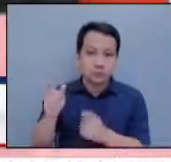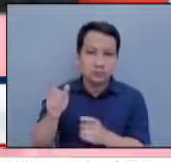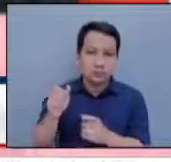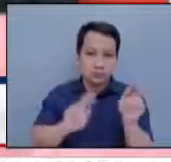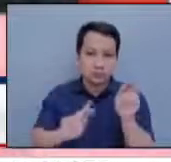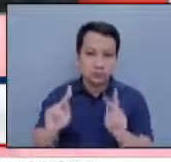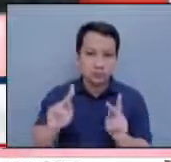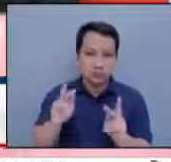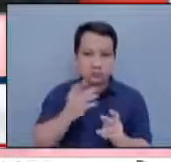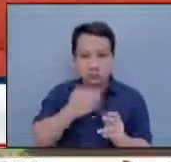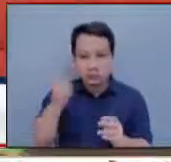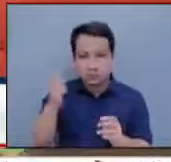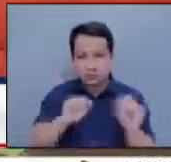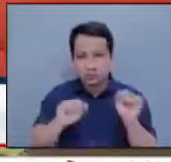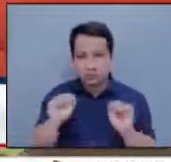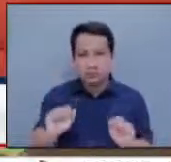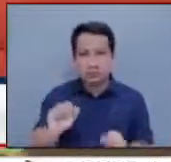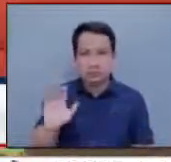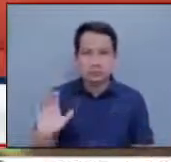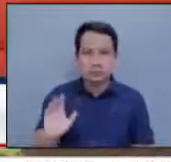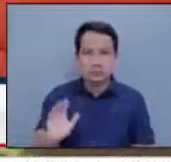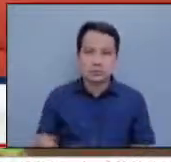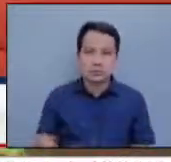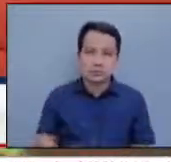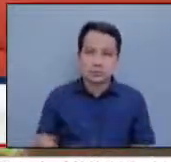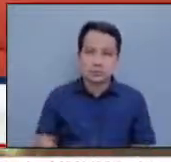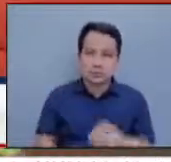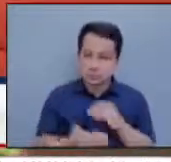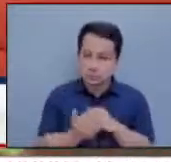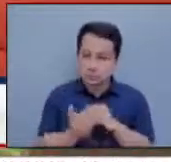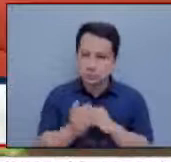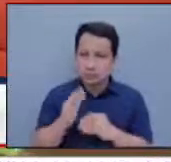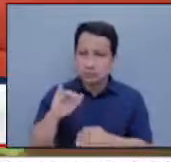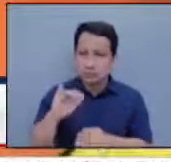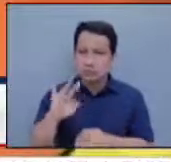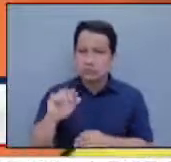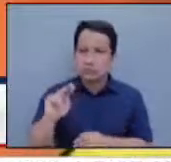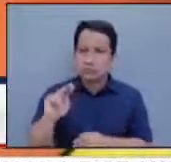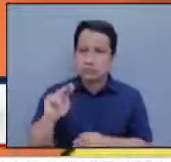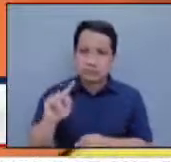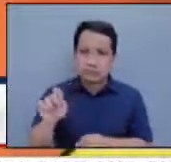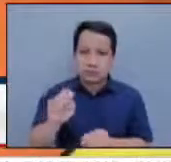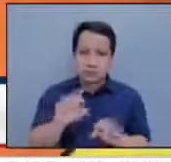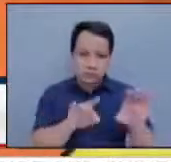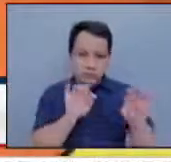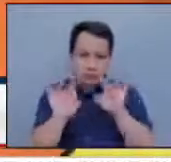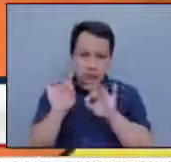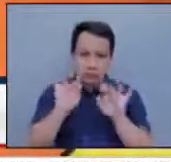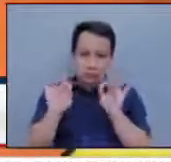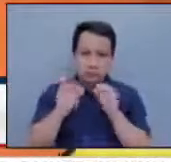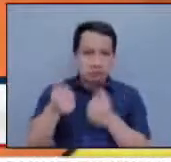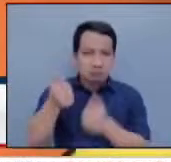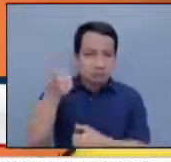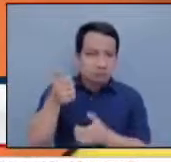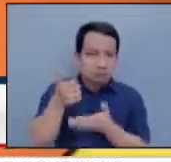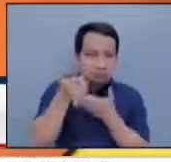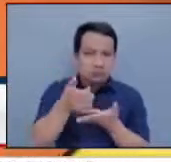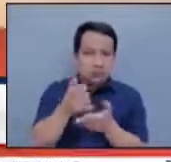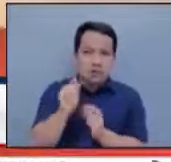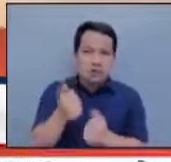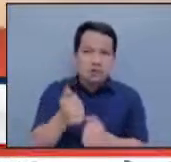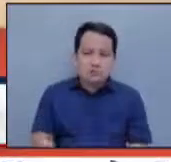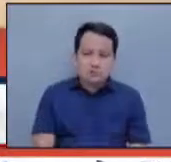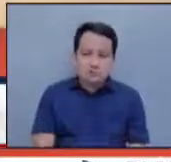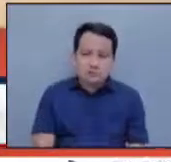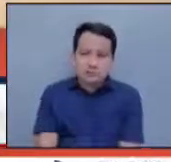mga larangan. Alright. Dr. Ibanez, paano nyo naman pinili yung mga kumbaga nominees and awardees? Well, we